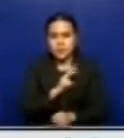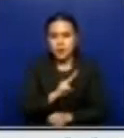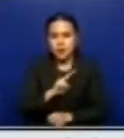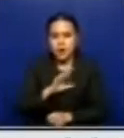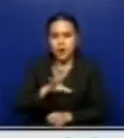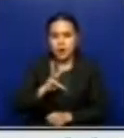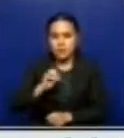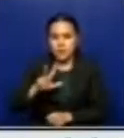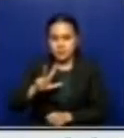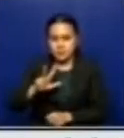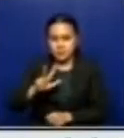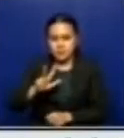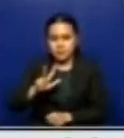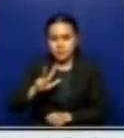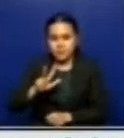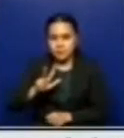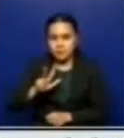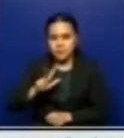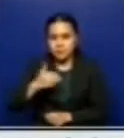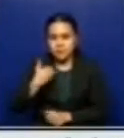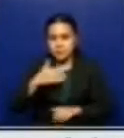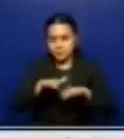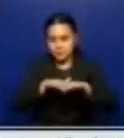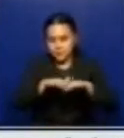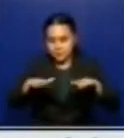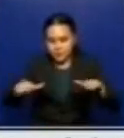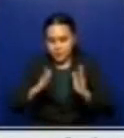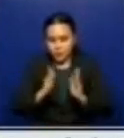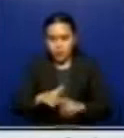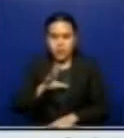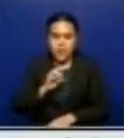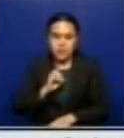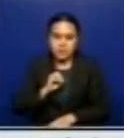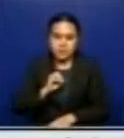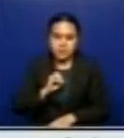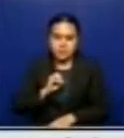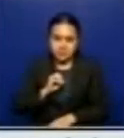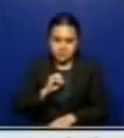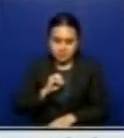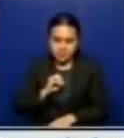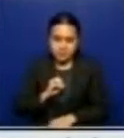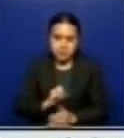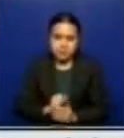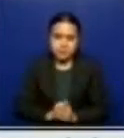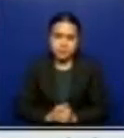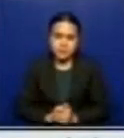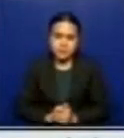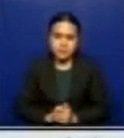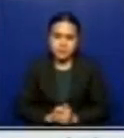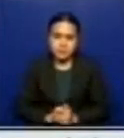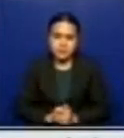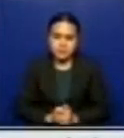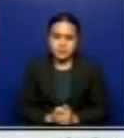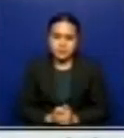2563ใช้เกณฑ์วัด50รายท่านประธานที่เคารพครับท่านทราบไหมว่